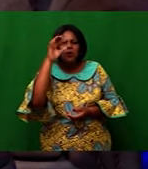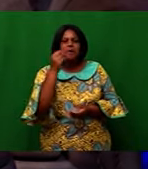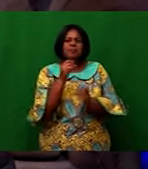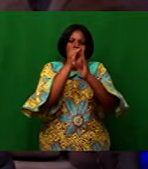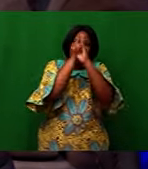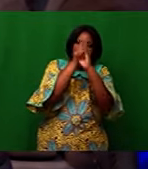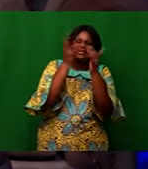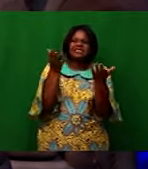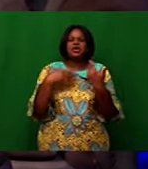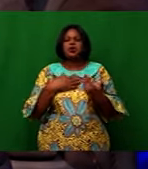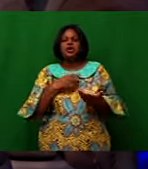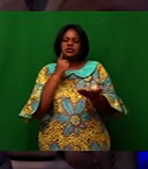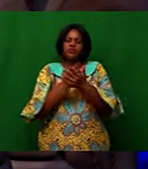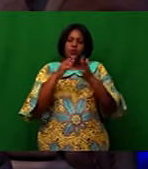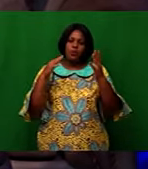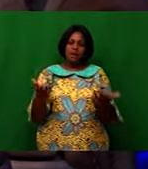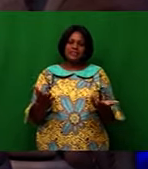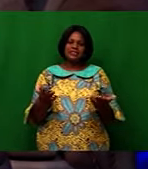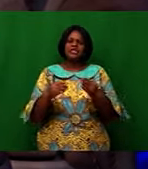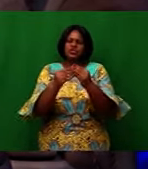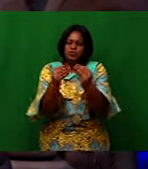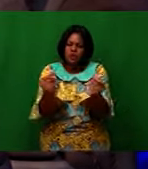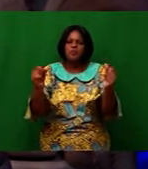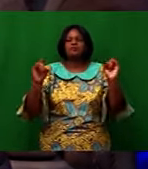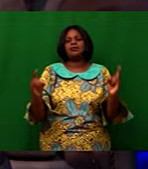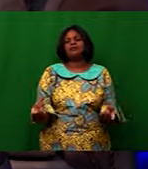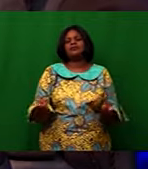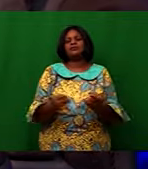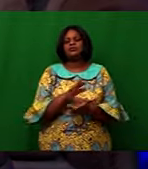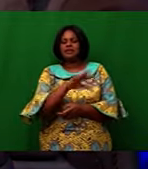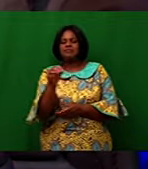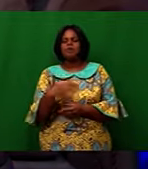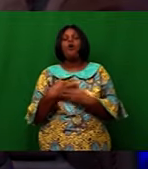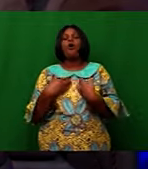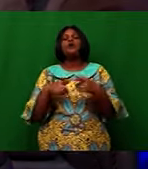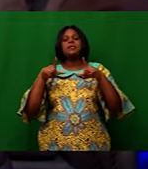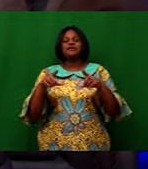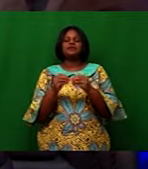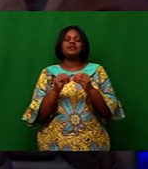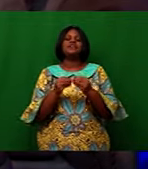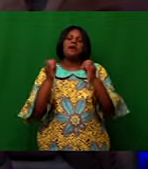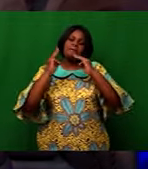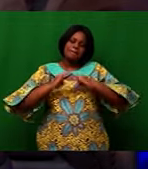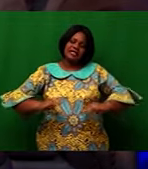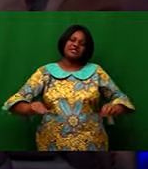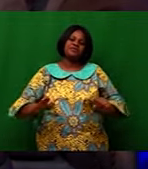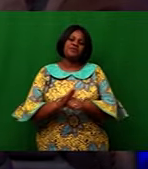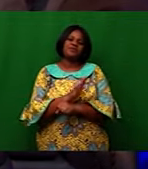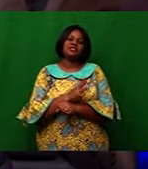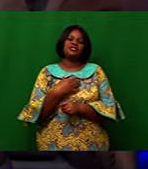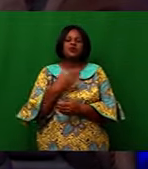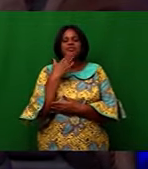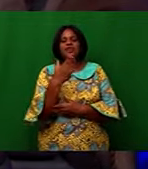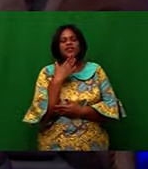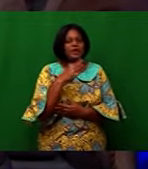risingazikanwa munoda kuti tiite sei tozvinatsa sei kuti vanhu vayanane regai ndikutendei nouwandu hwenyu